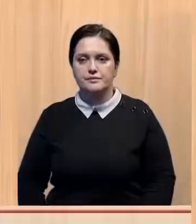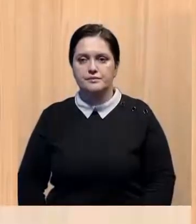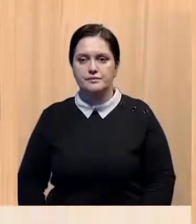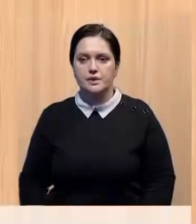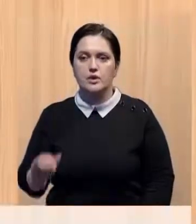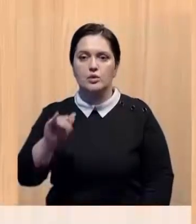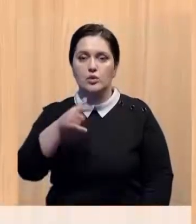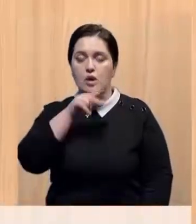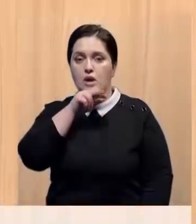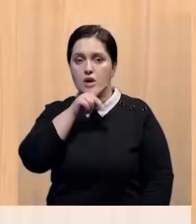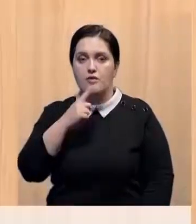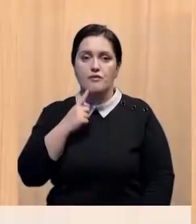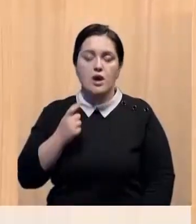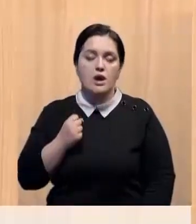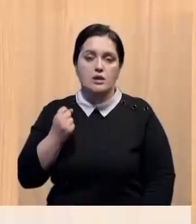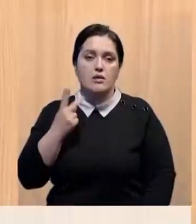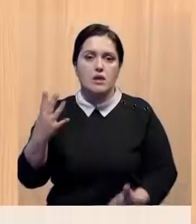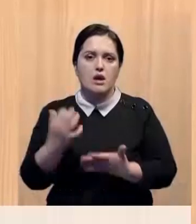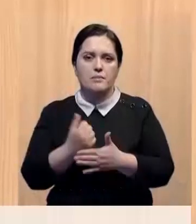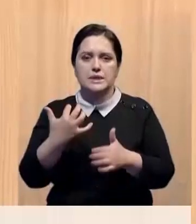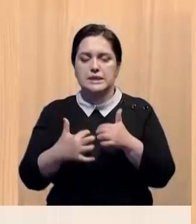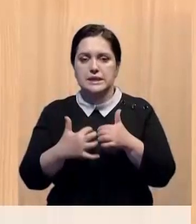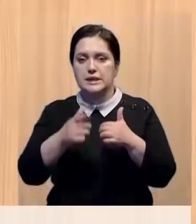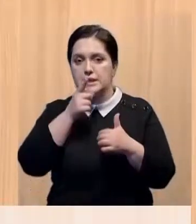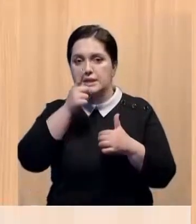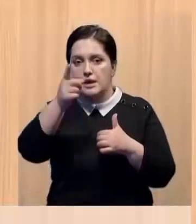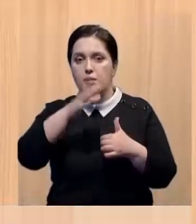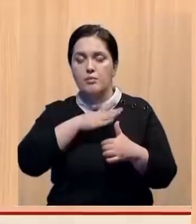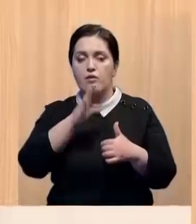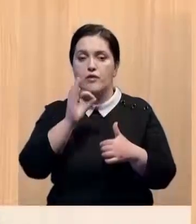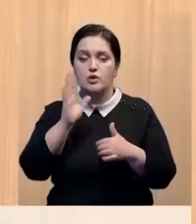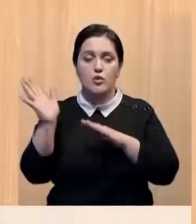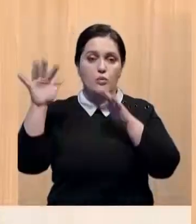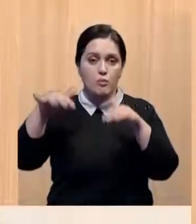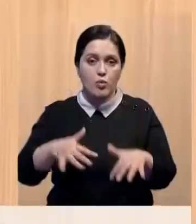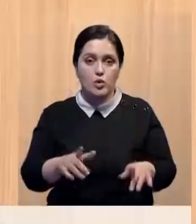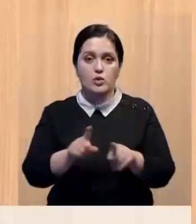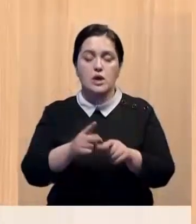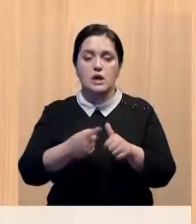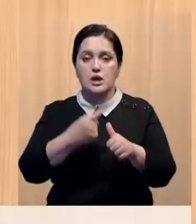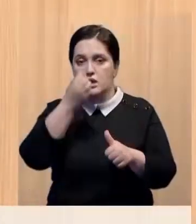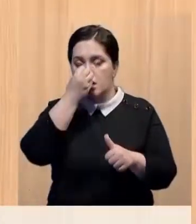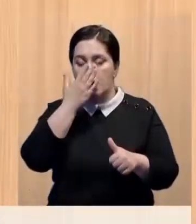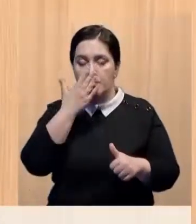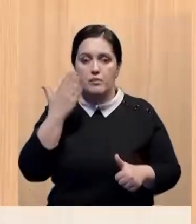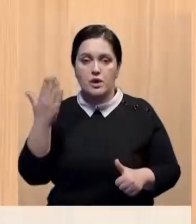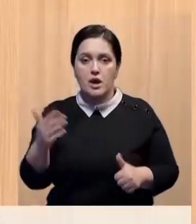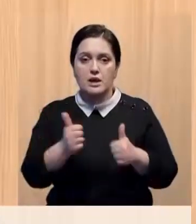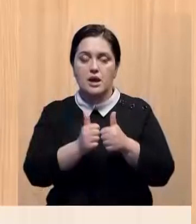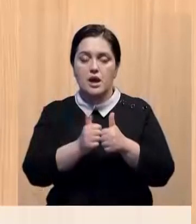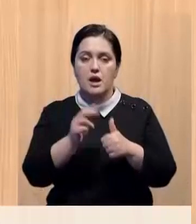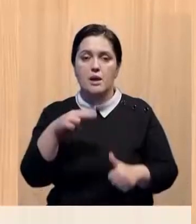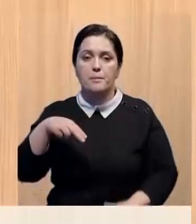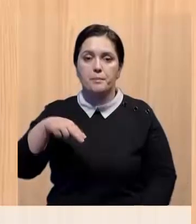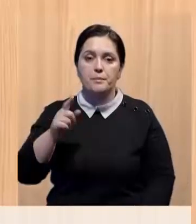Южнокорейские военные обнаружили баллистическую ракету средней дальности, выпущенную по Восточному морю, которое также называют японским, вблизи Пхеньяна. Мы